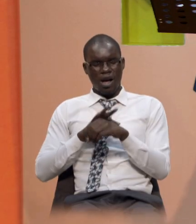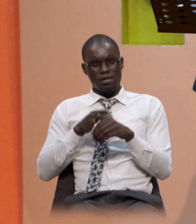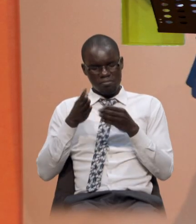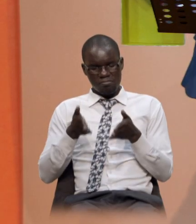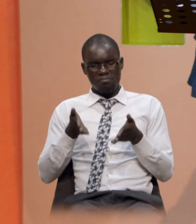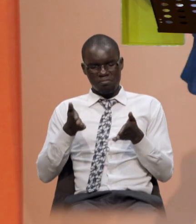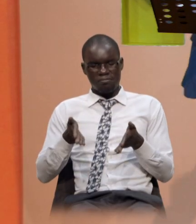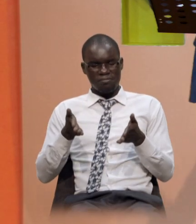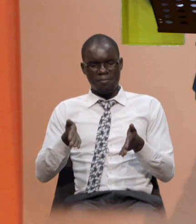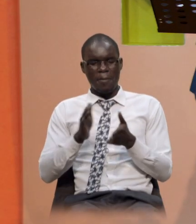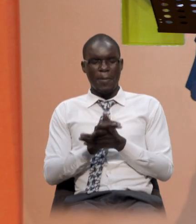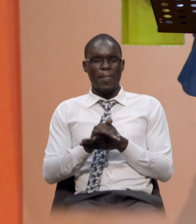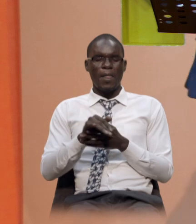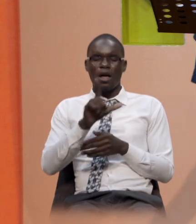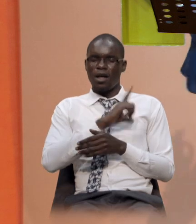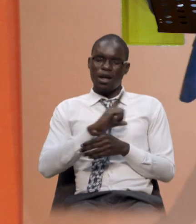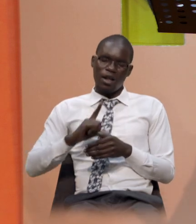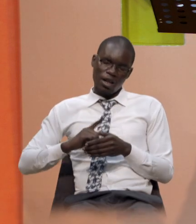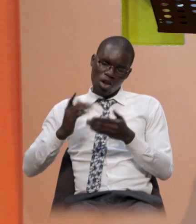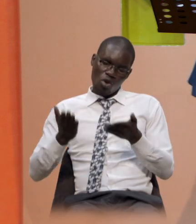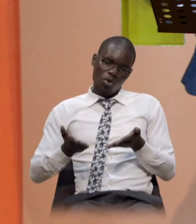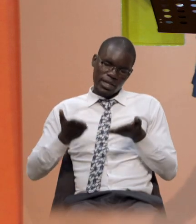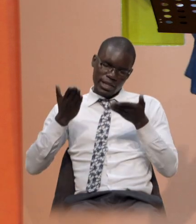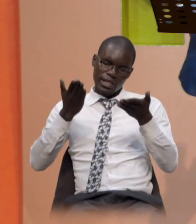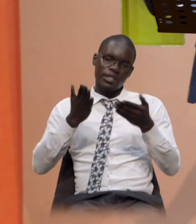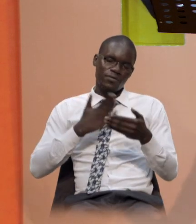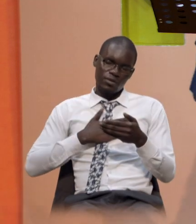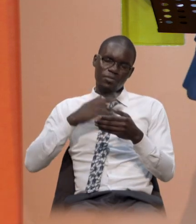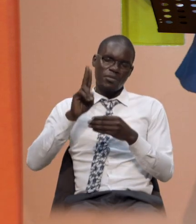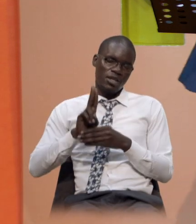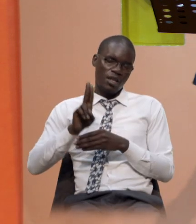kuliko dunia. Bwana